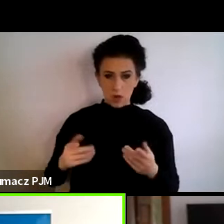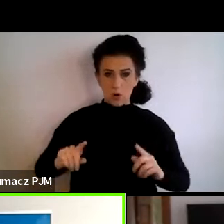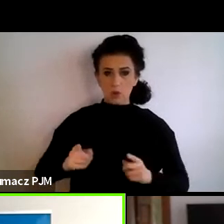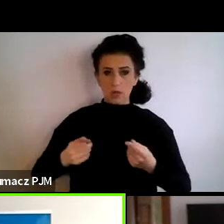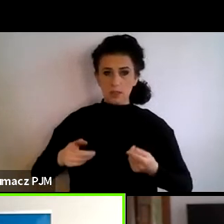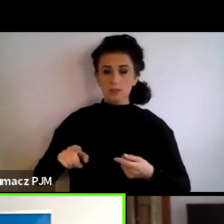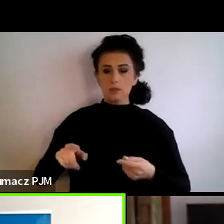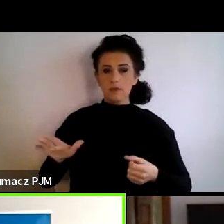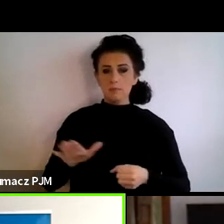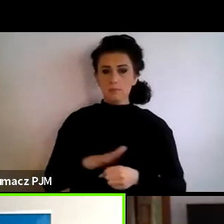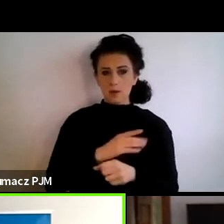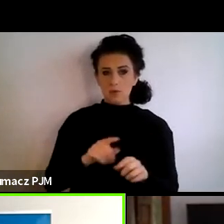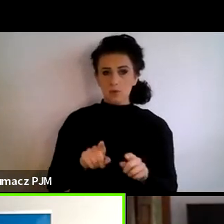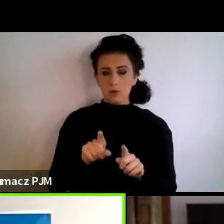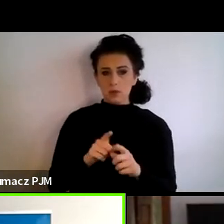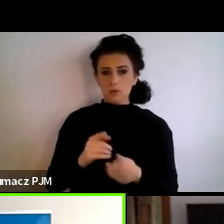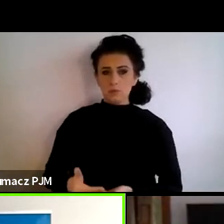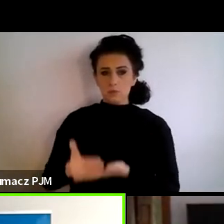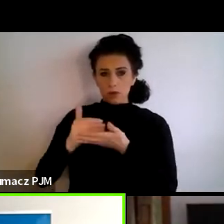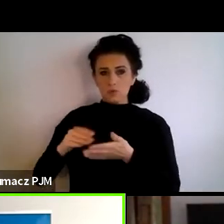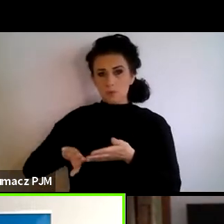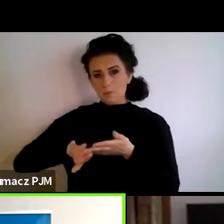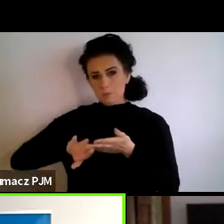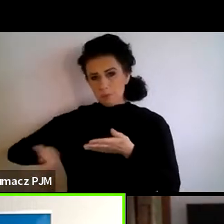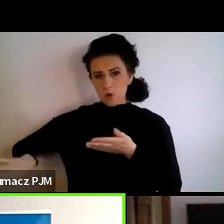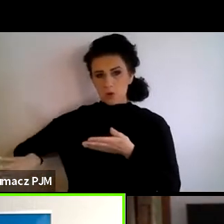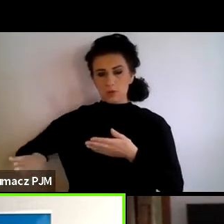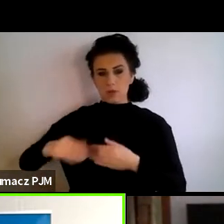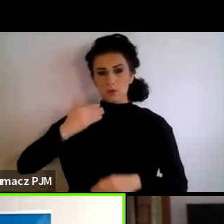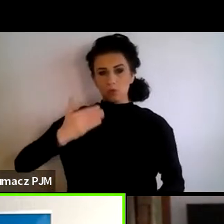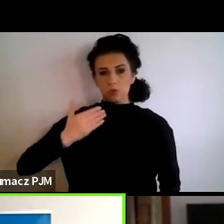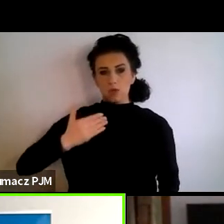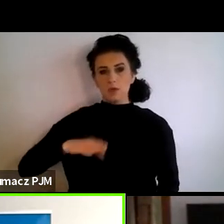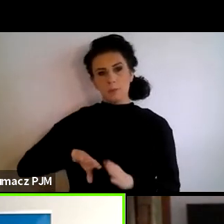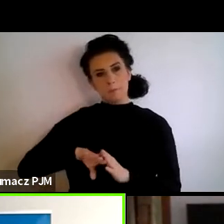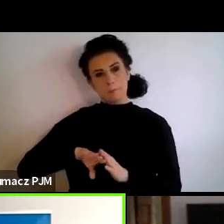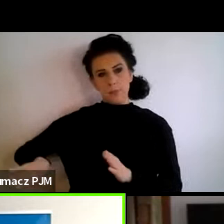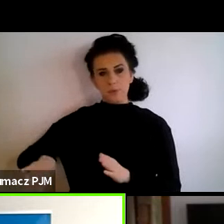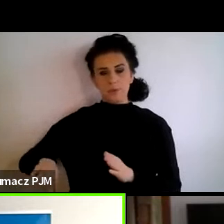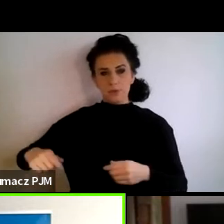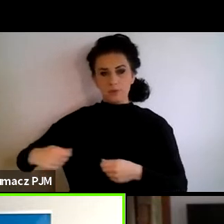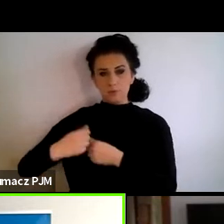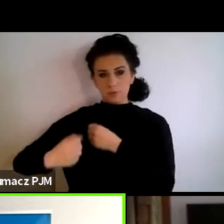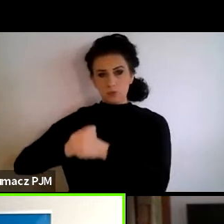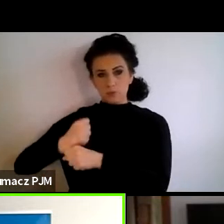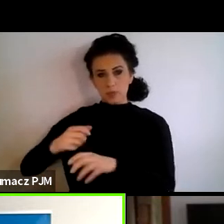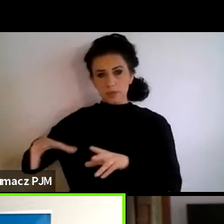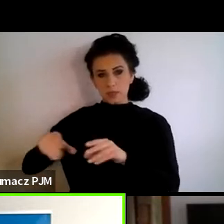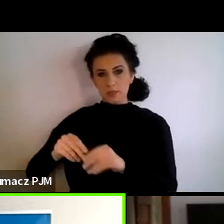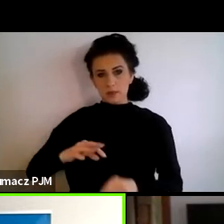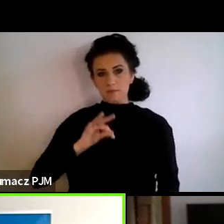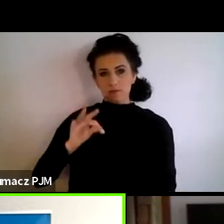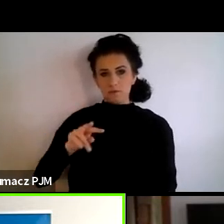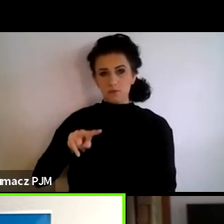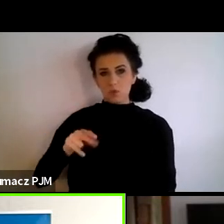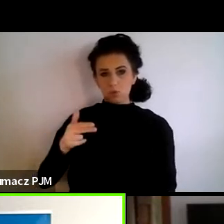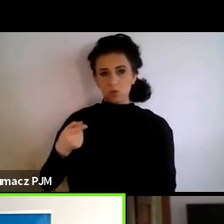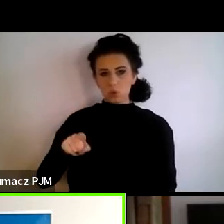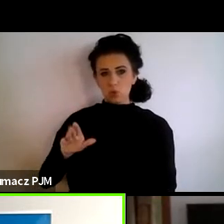całkowicie wsparcia poza strukturami uczelnianymi, tutaj ta współpraca z funduszem. Jest również